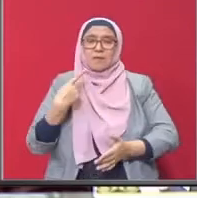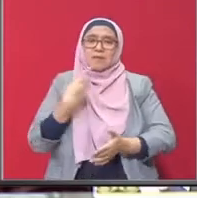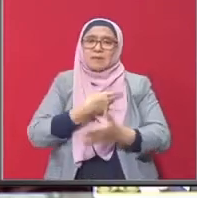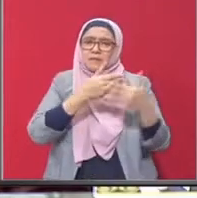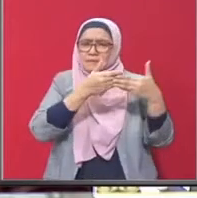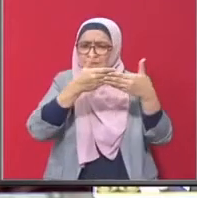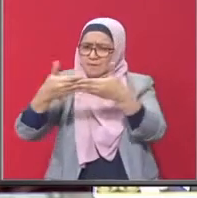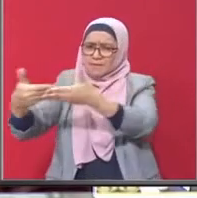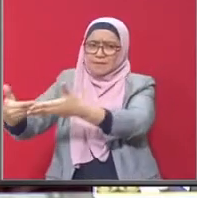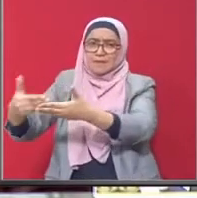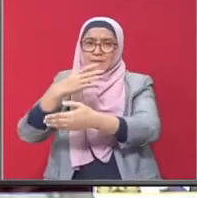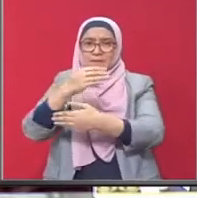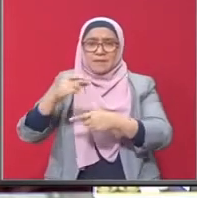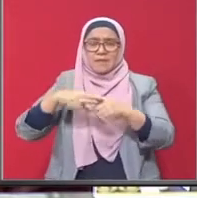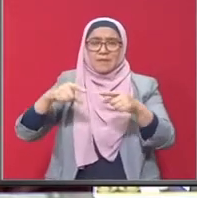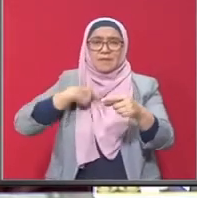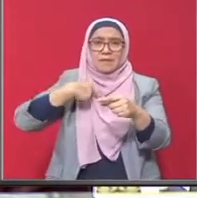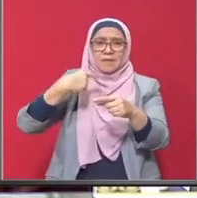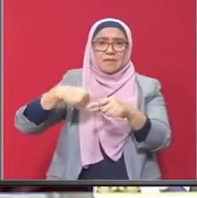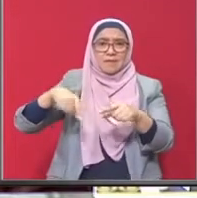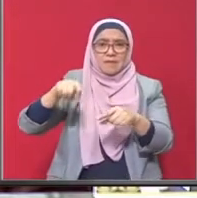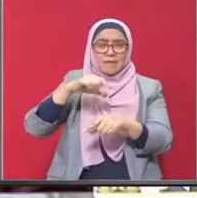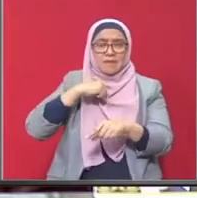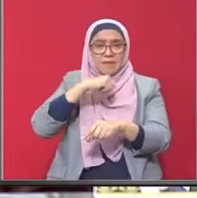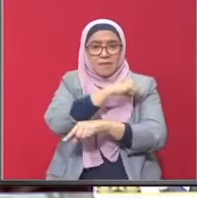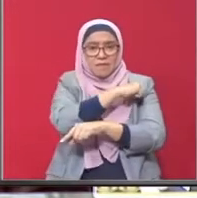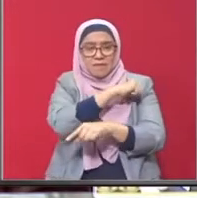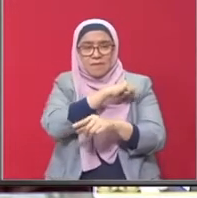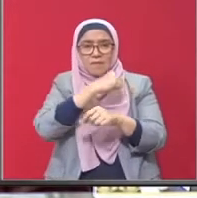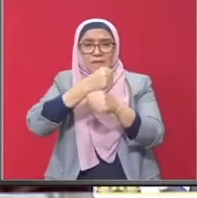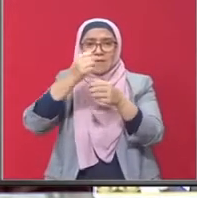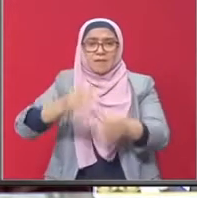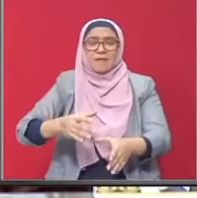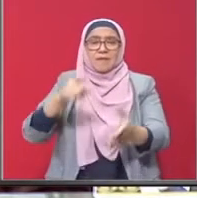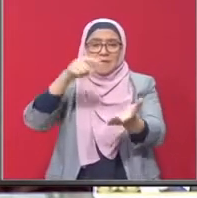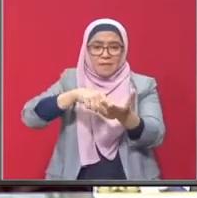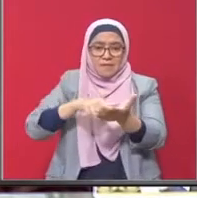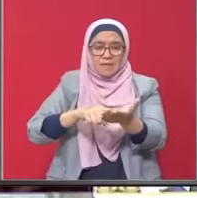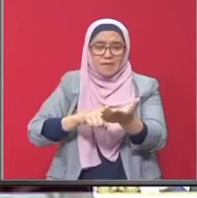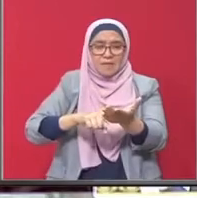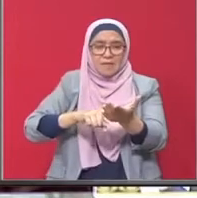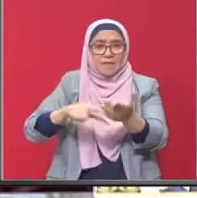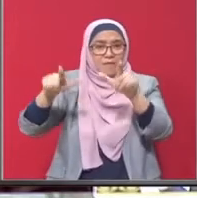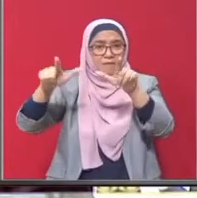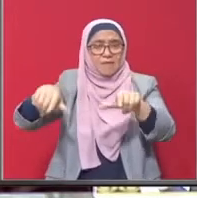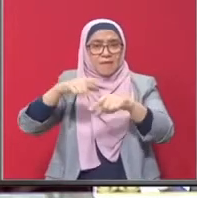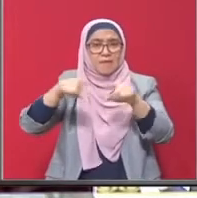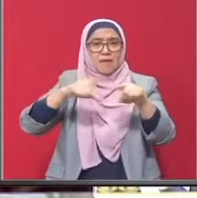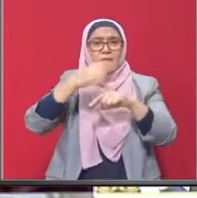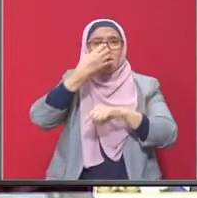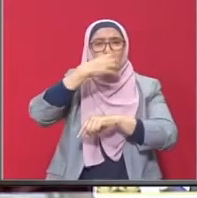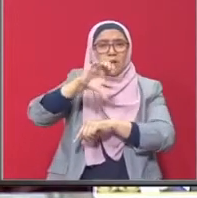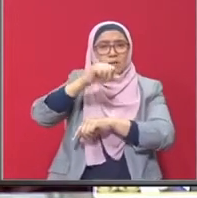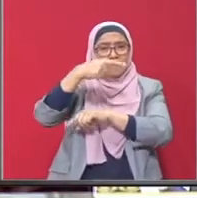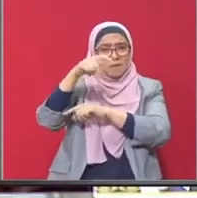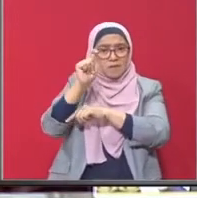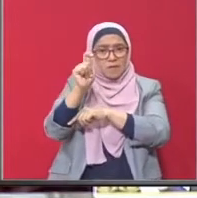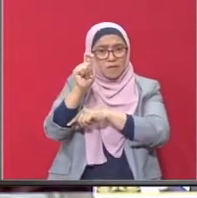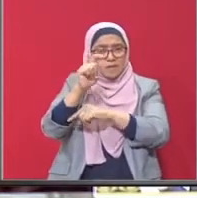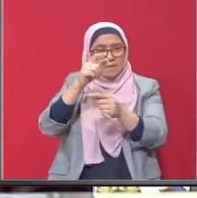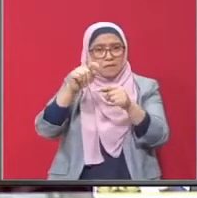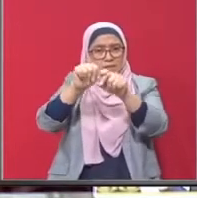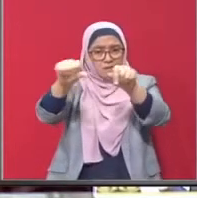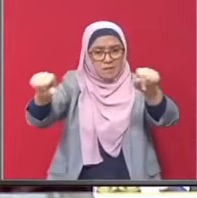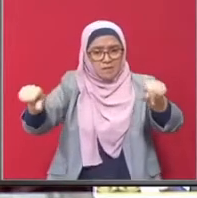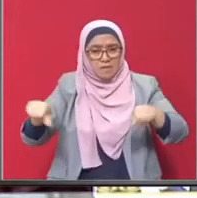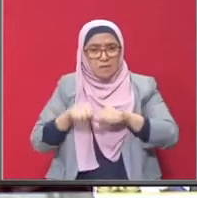anggota TNI ditempatkan di berbagai gaya tempat tombol sekali hotspot Khoiril untuk Bolehkan the issues pengawal